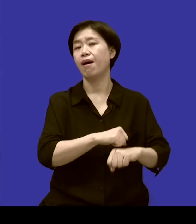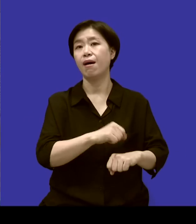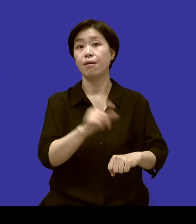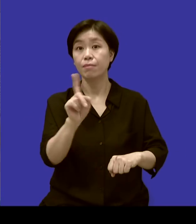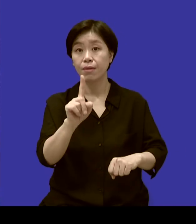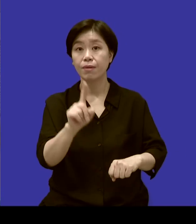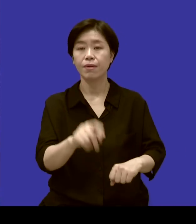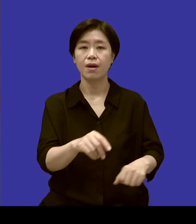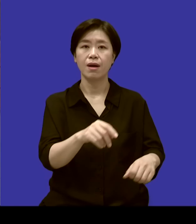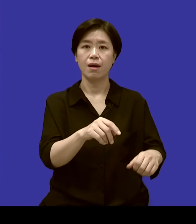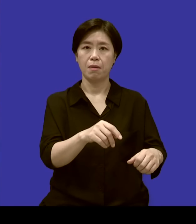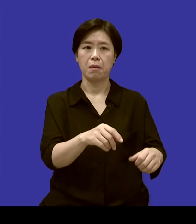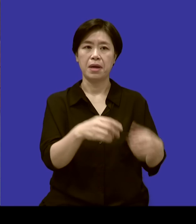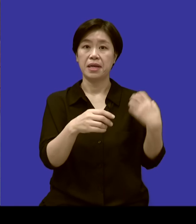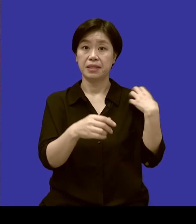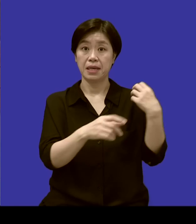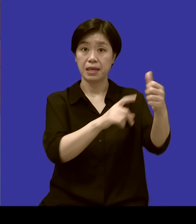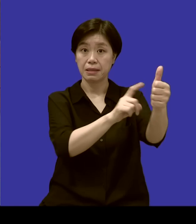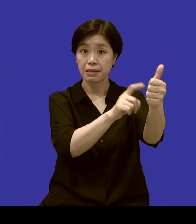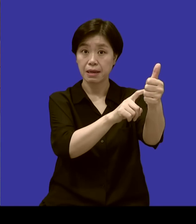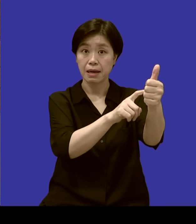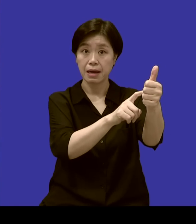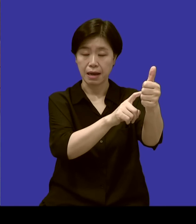몇십억 가지고 날르신 거예요.